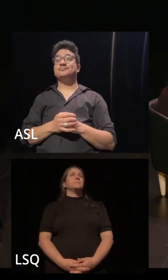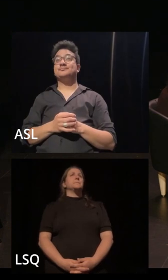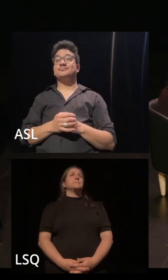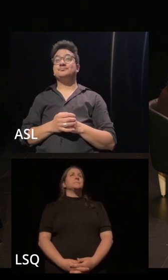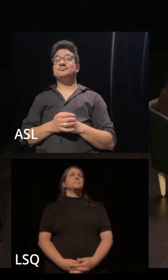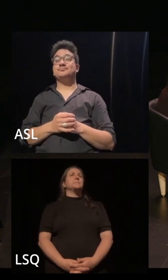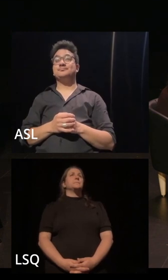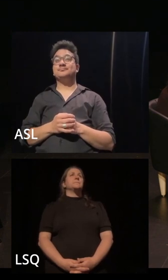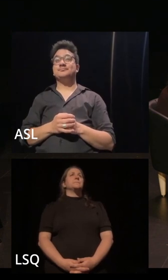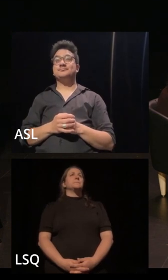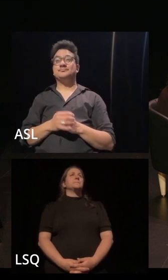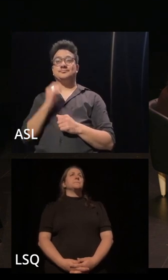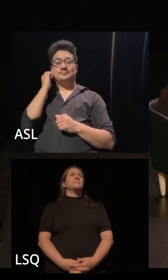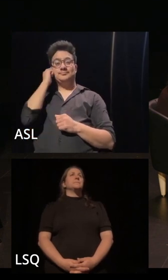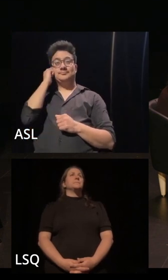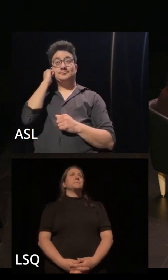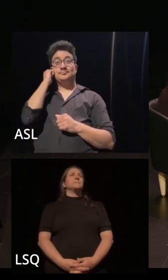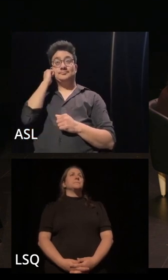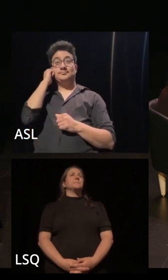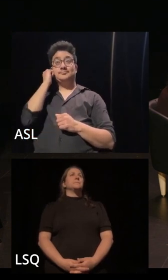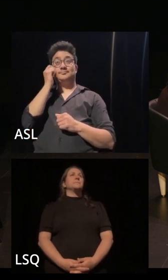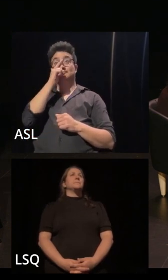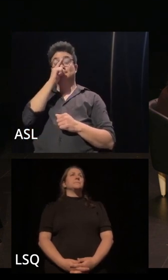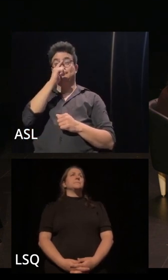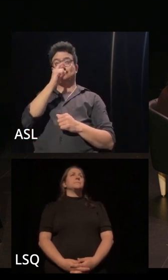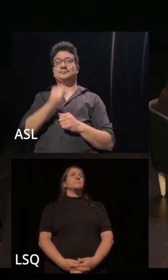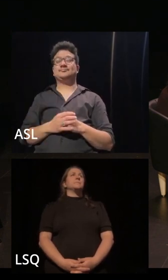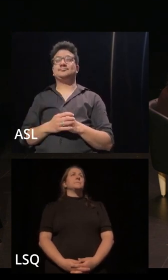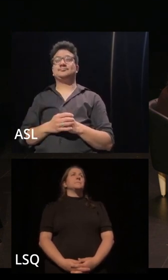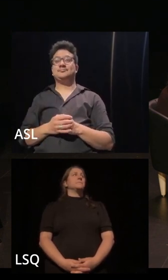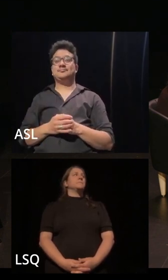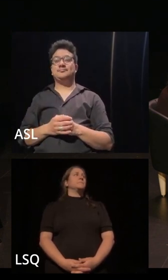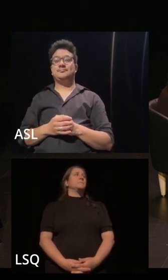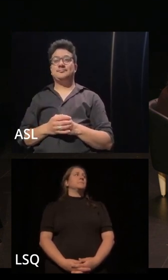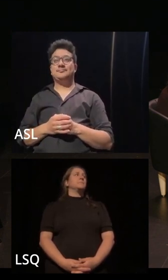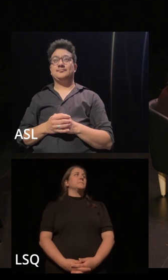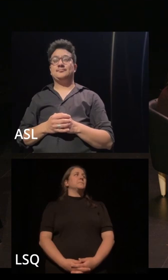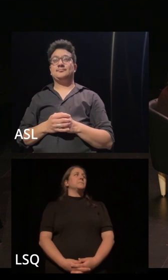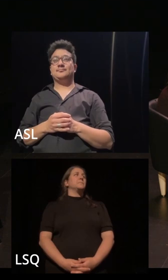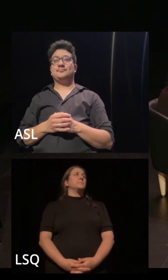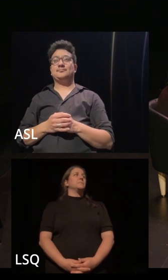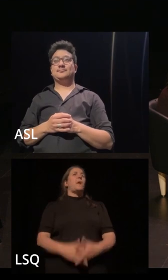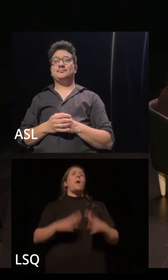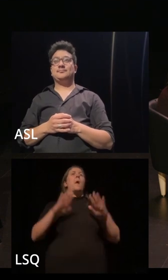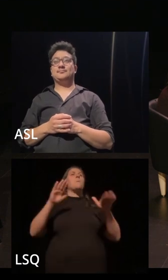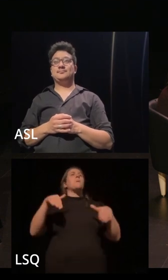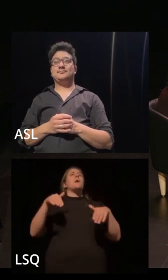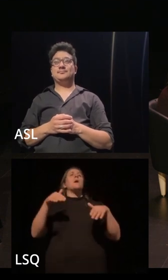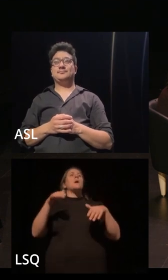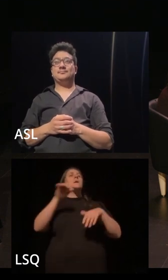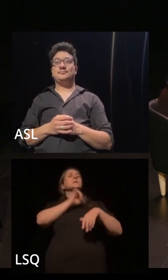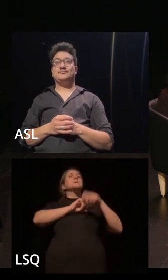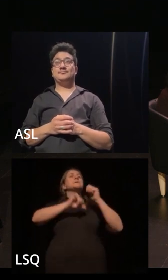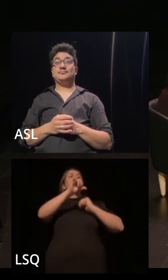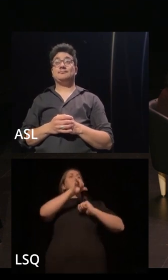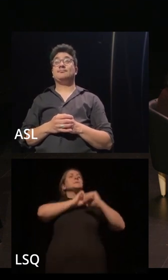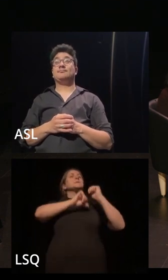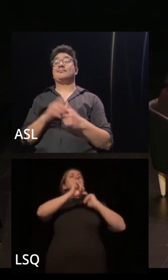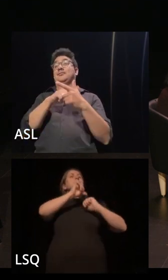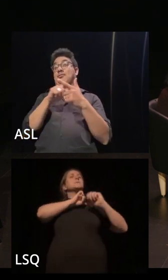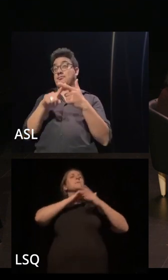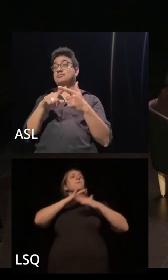diferentes Et ensuite on voit des différences importantes qui se sont incorporées au cours de l'histoire.